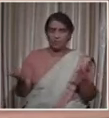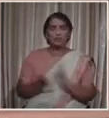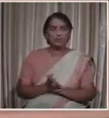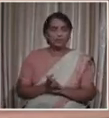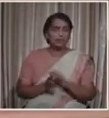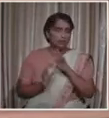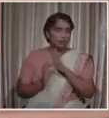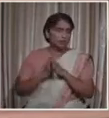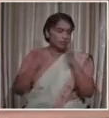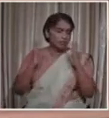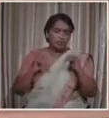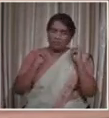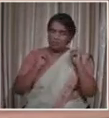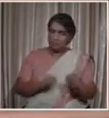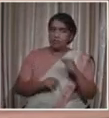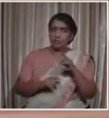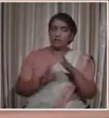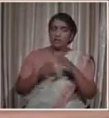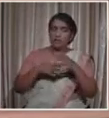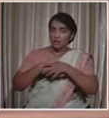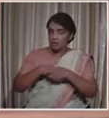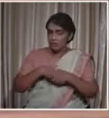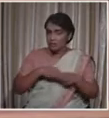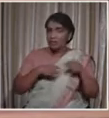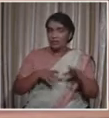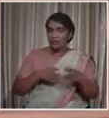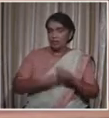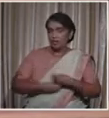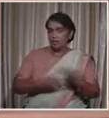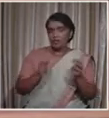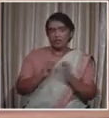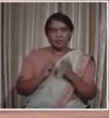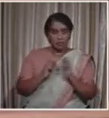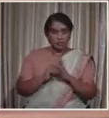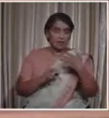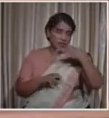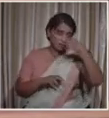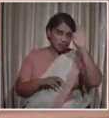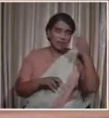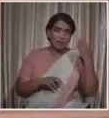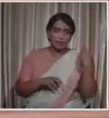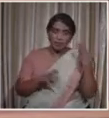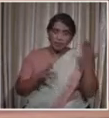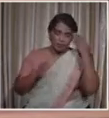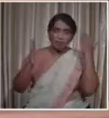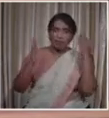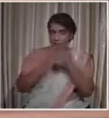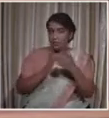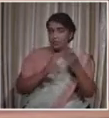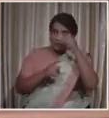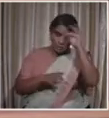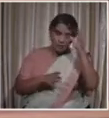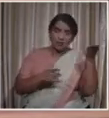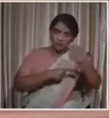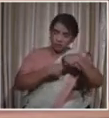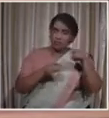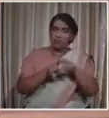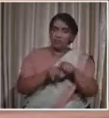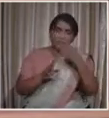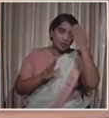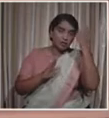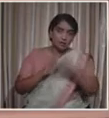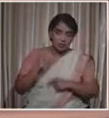இந்த இனங்கள் பாதிக்கப்பட்டு கொண்டிருக்கிறது. நான் சிங்கள சகோதரர்களுக்காகவும் இந்த இடத்திலே கேட்கிறேன். அவர்களிடம் கூட நான் யாழ்ப்பாணத்தில் இருந்து இங்கு வருகிற